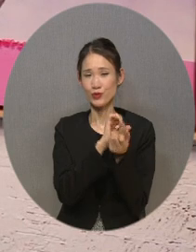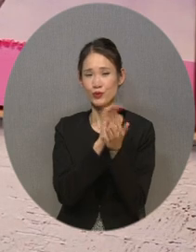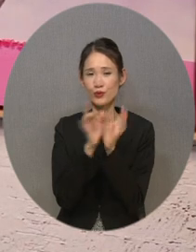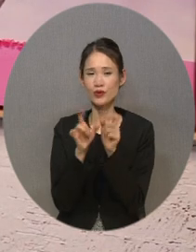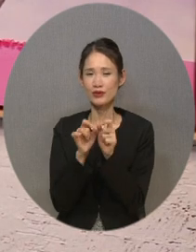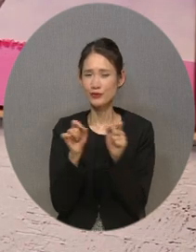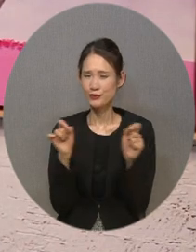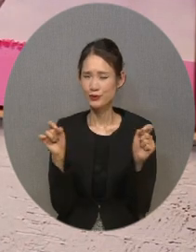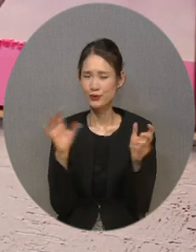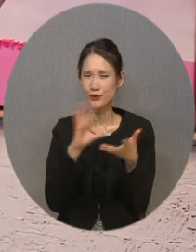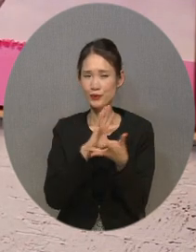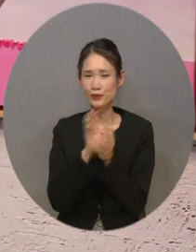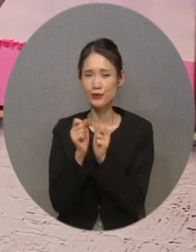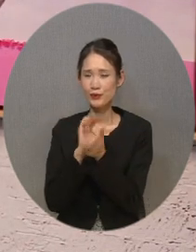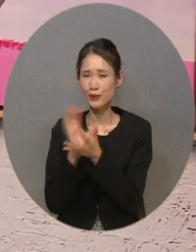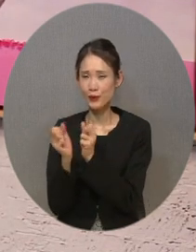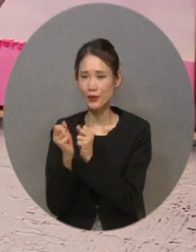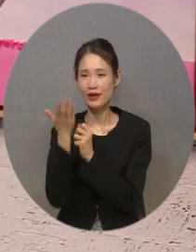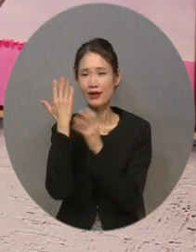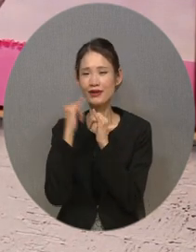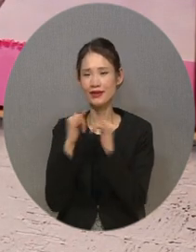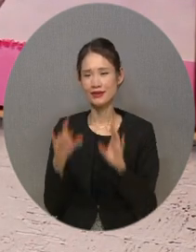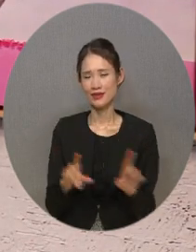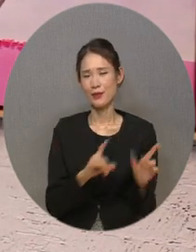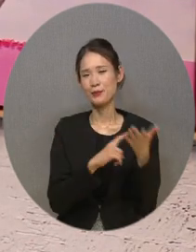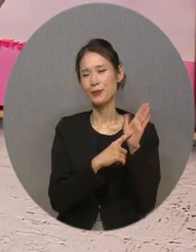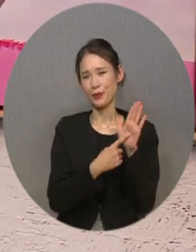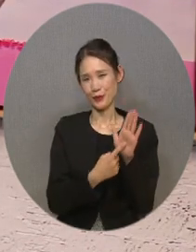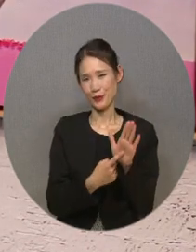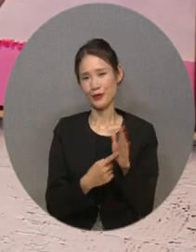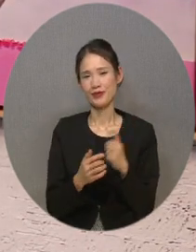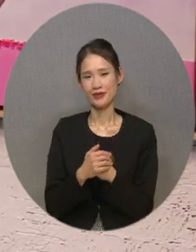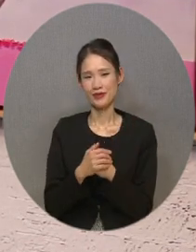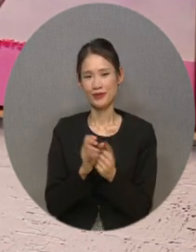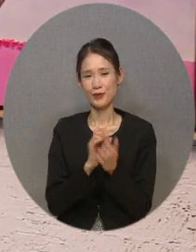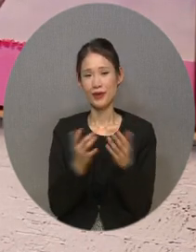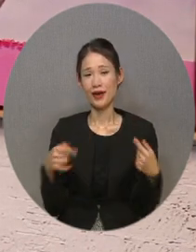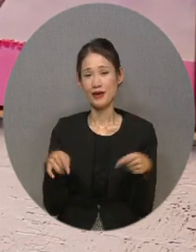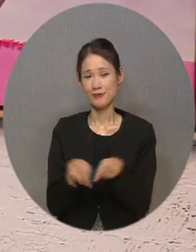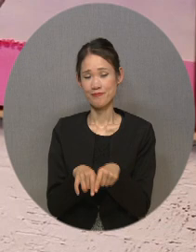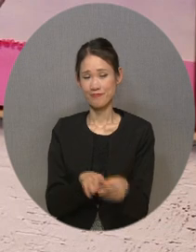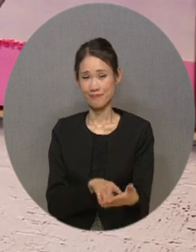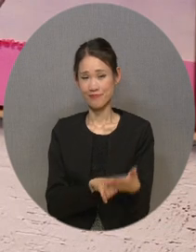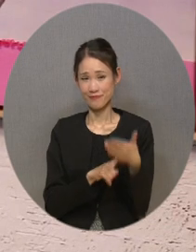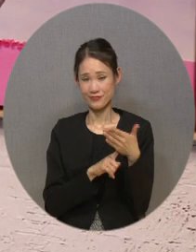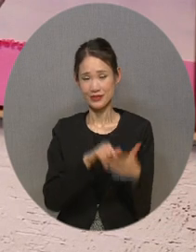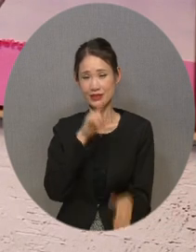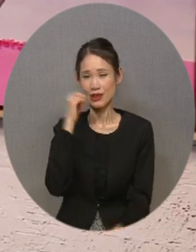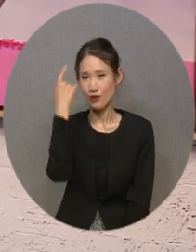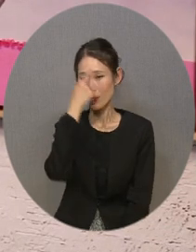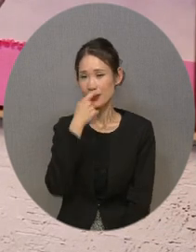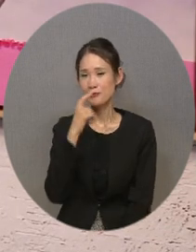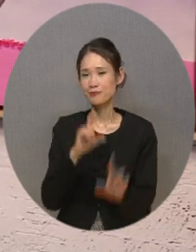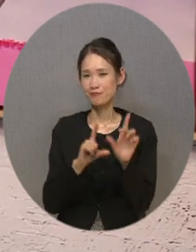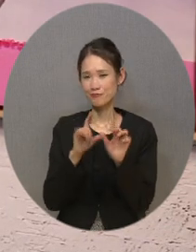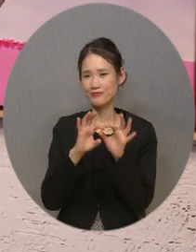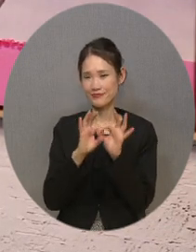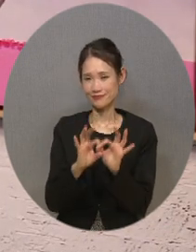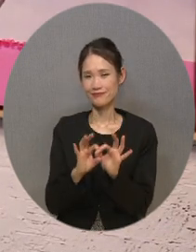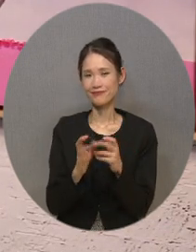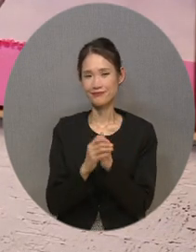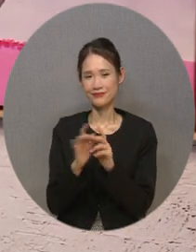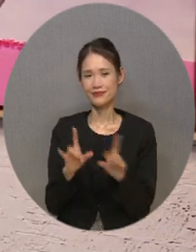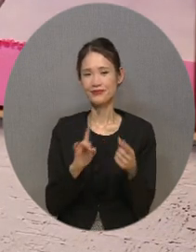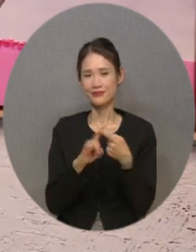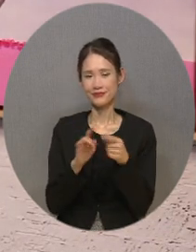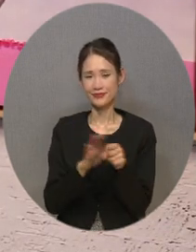내내 피고 지는 현대인의 삶을 표현합니다. 꽃과 함께 등장하는 새와 인물 등을 통해 삶에 대한